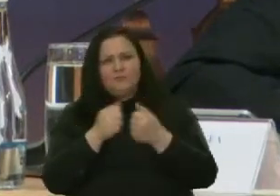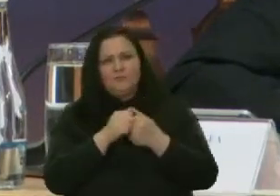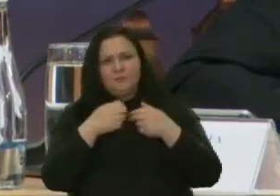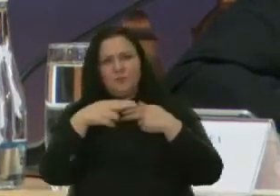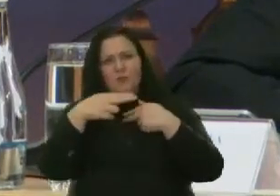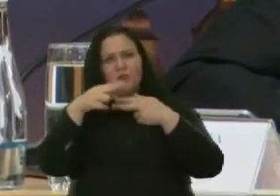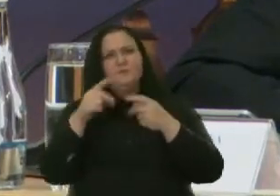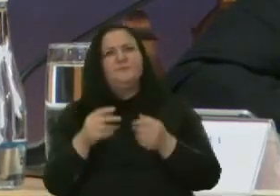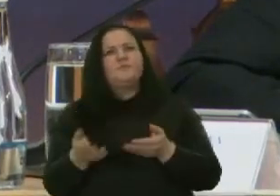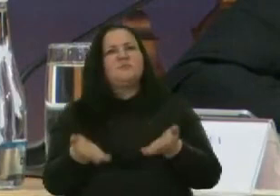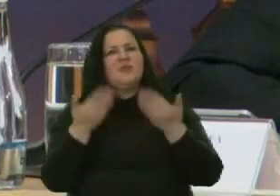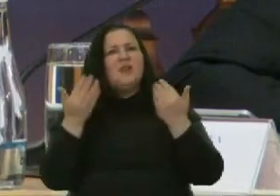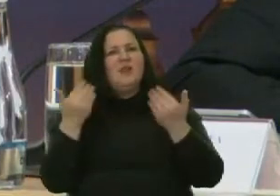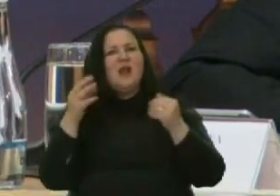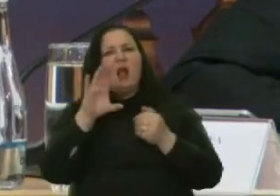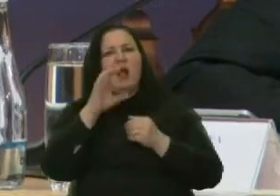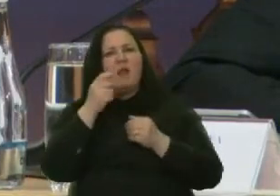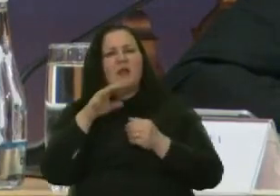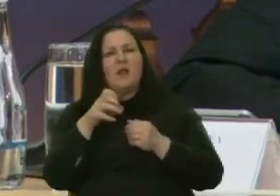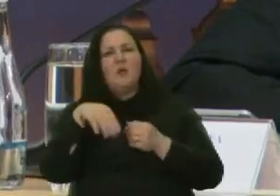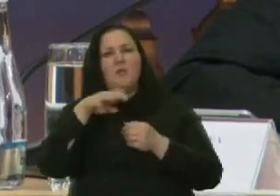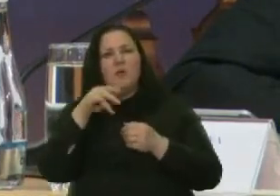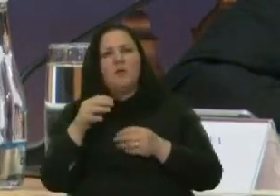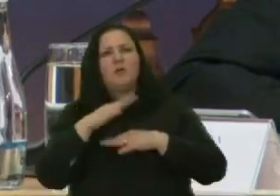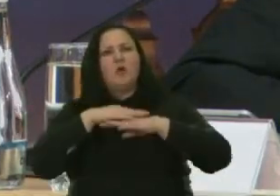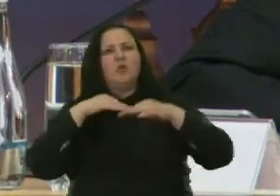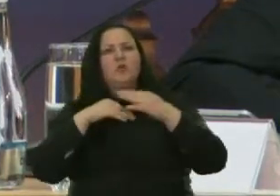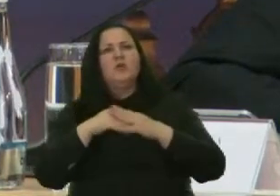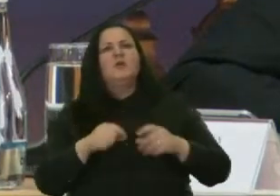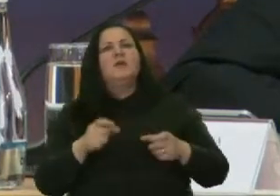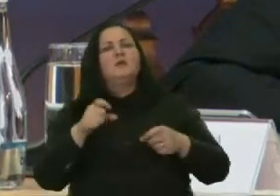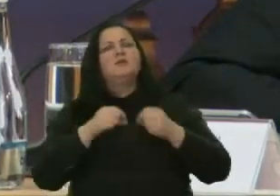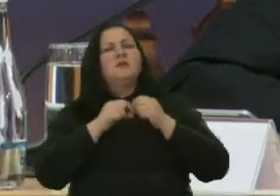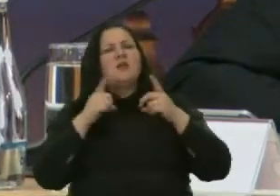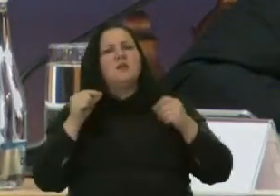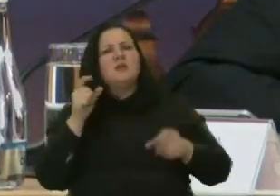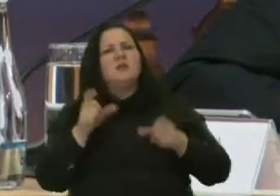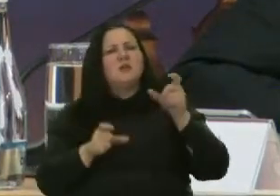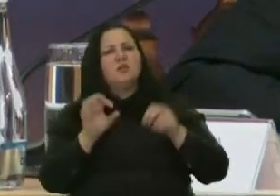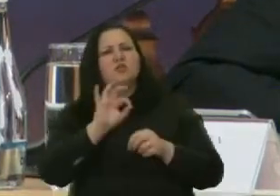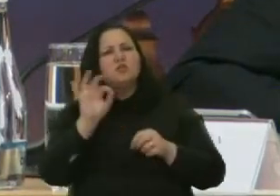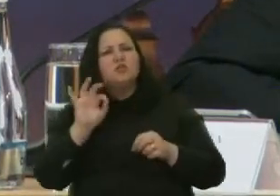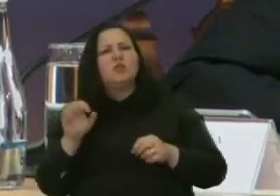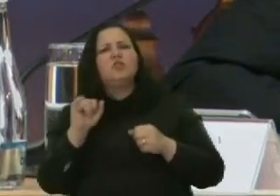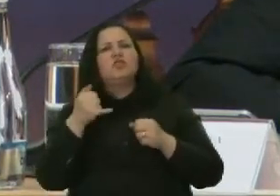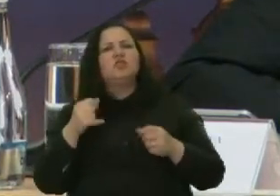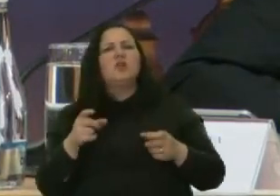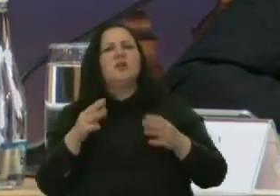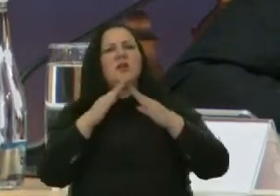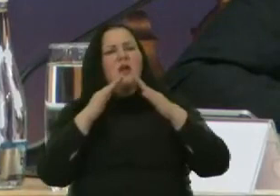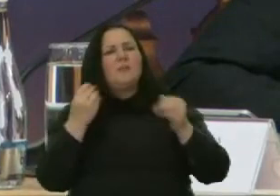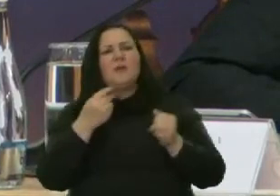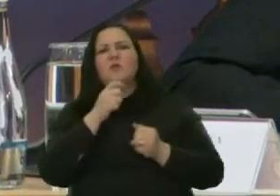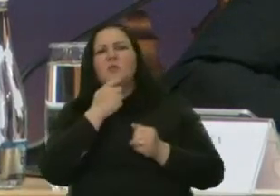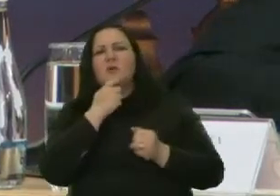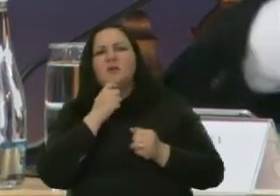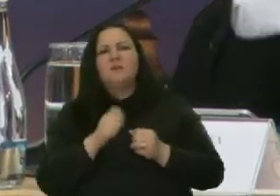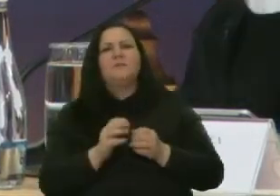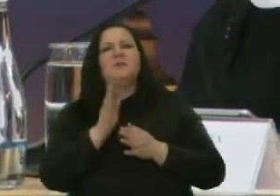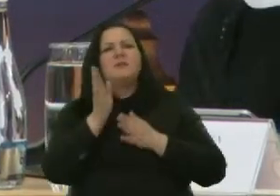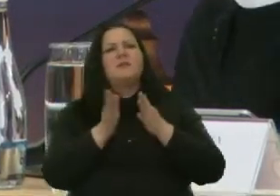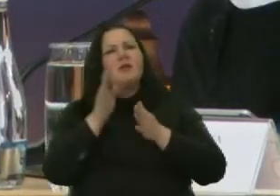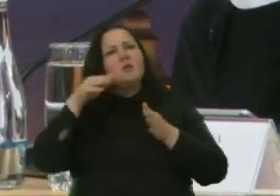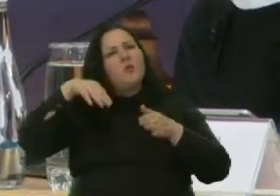continuarea decopertări canalului mori construirea de crește grădinițe școli cămin pentru bătrâni trenul Metropolitan actualizarea